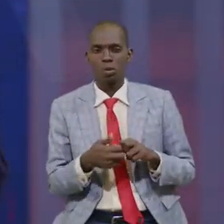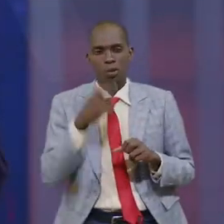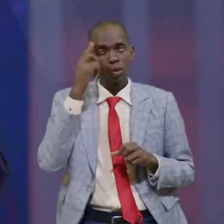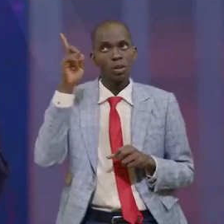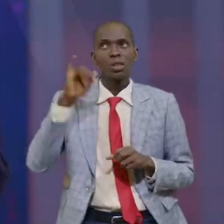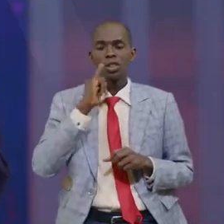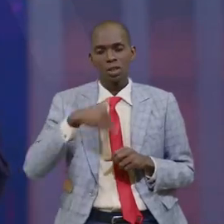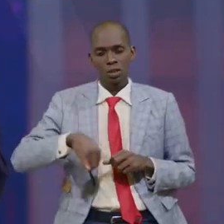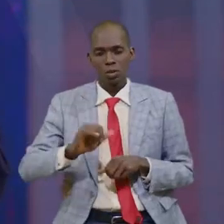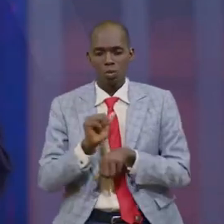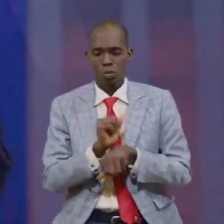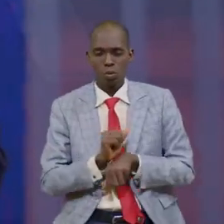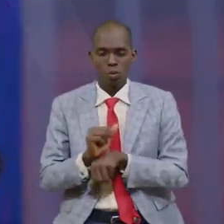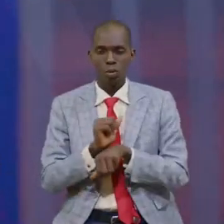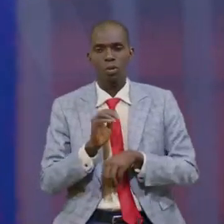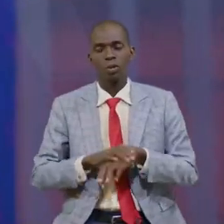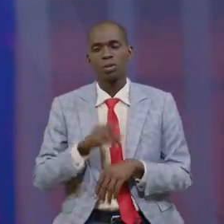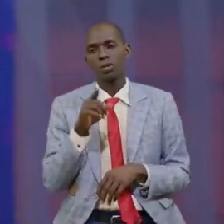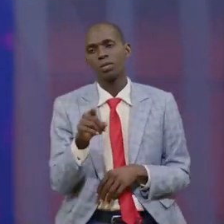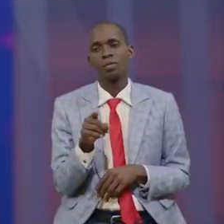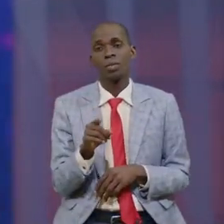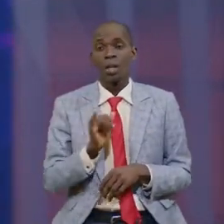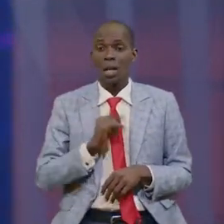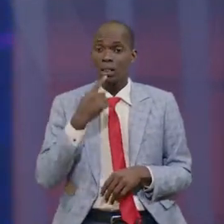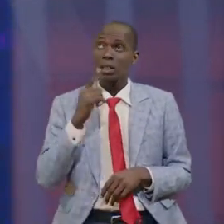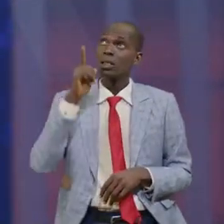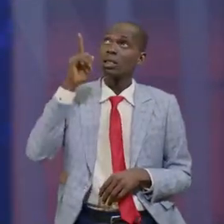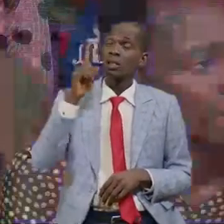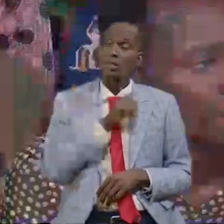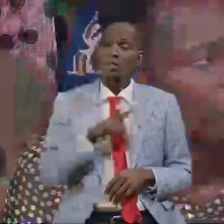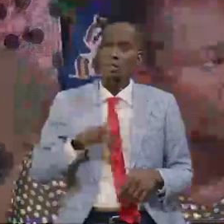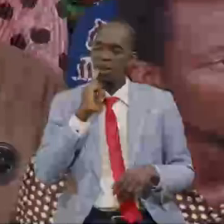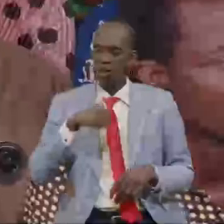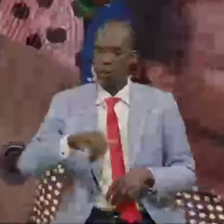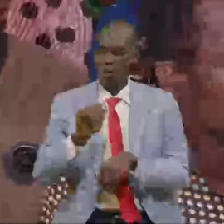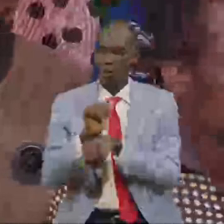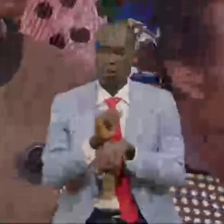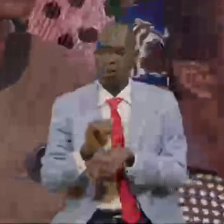train de travailler toujours sur toi. J'ai dit, le Seigneur continue de travailler sur toi.